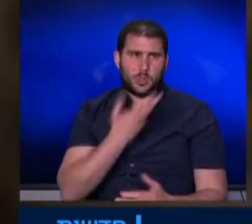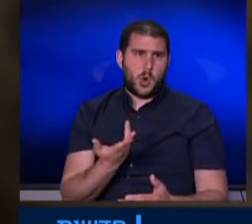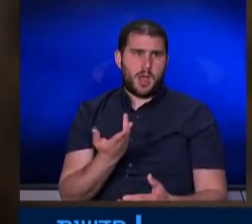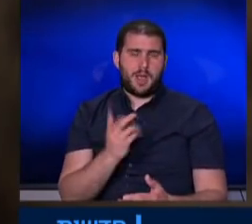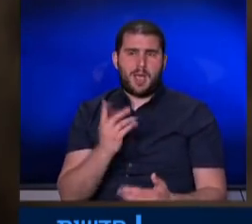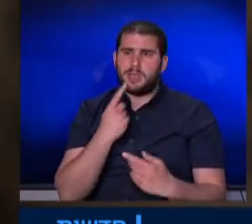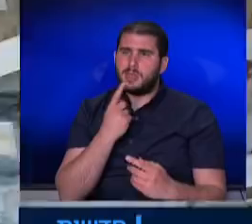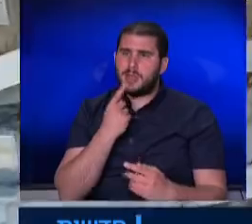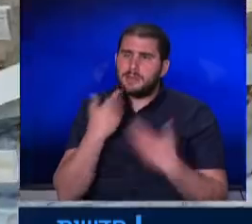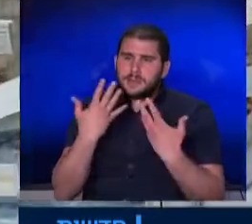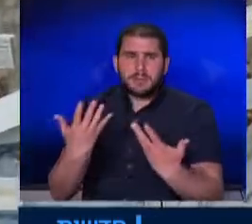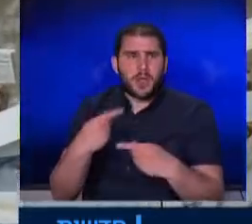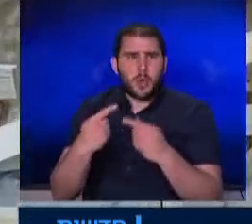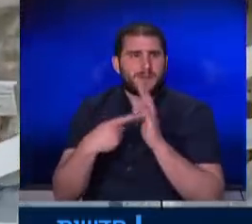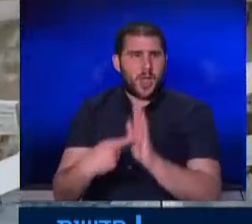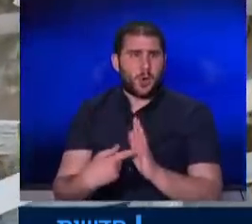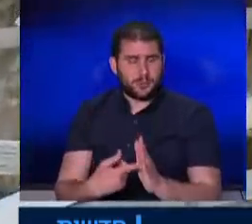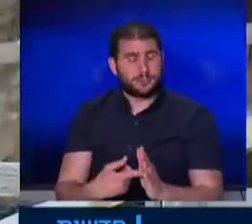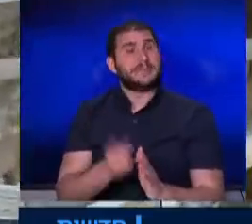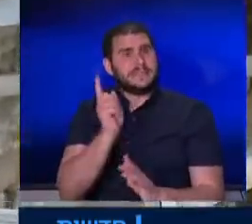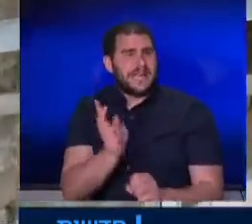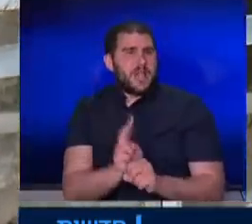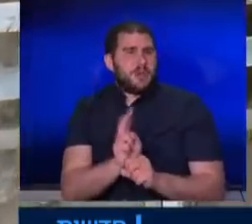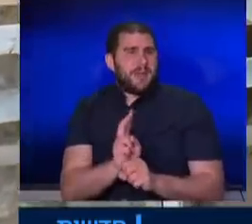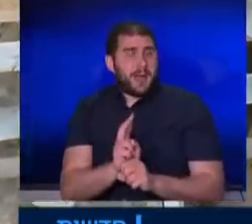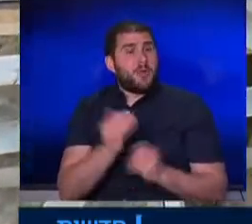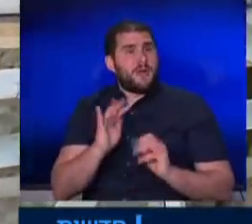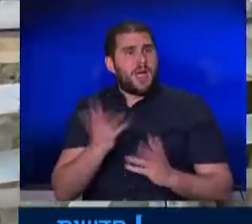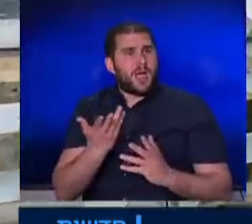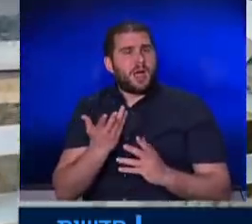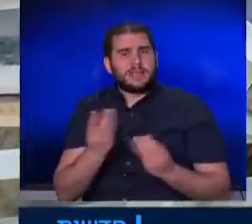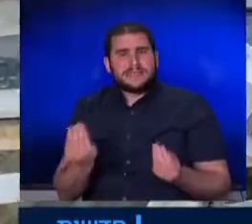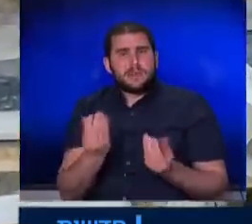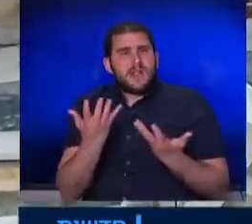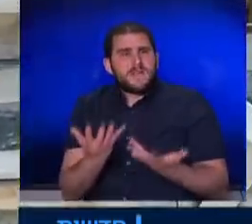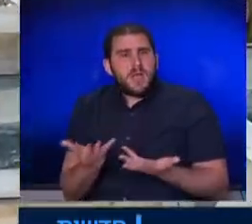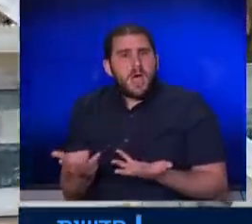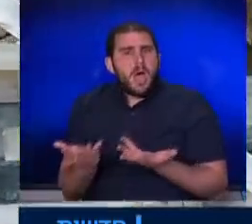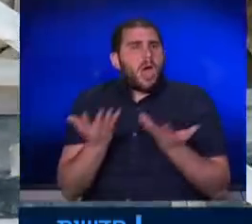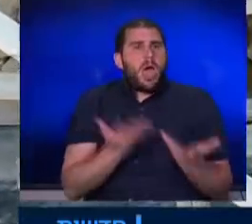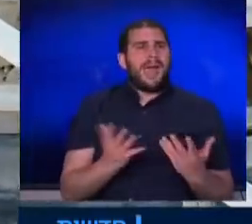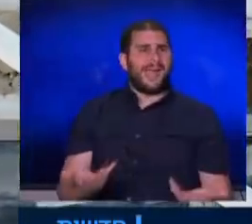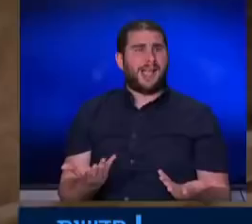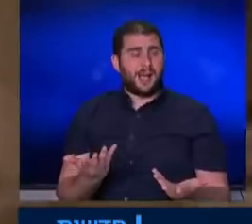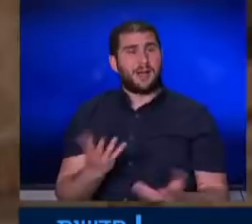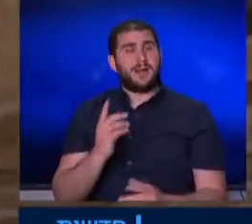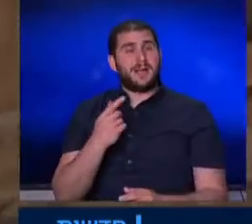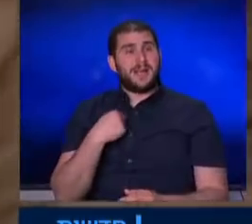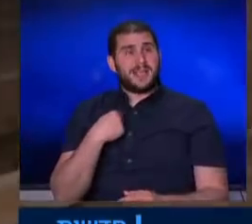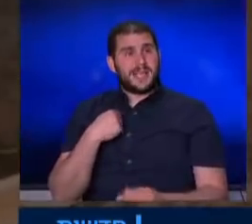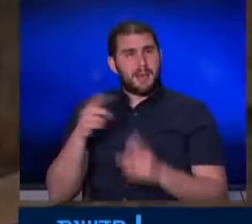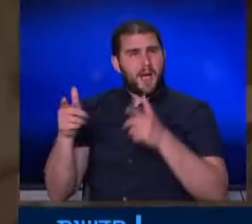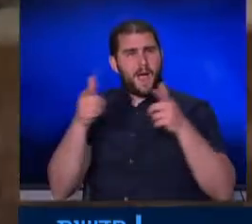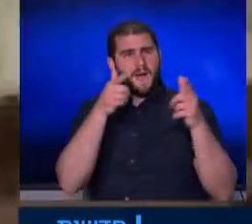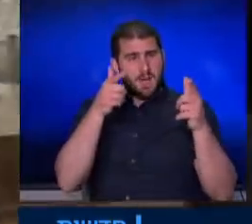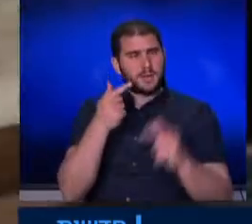לספר לדורות הבאים, לא יהיה לנו מה להראות. אוקיי, צריך לשמר. עכשיו לך תעלה את הציוד הכבד עד למעלה. גם אני רק עם הרחפן